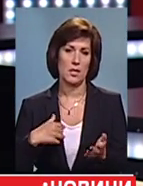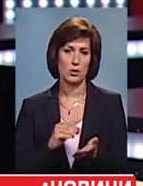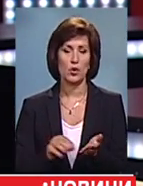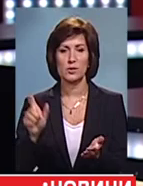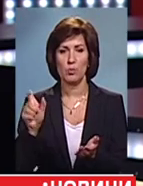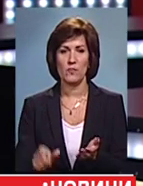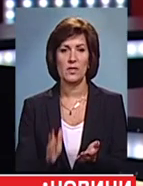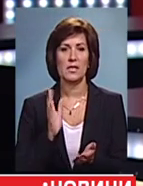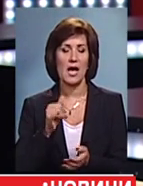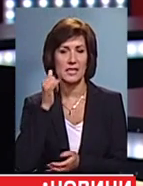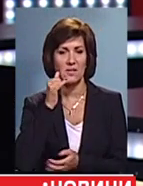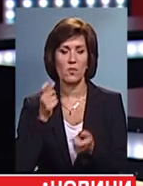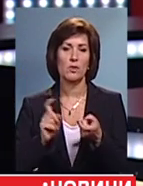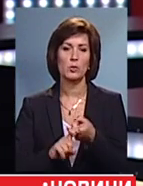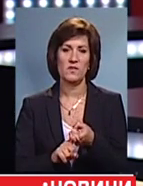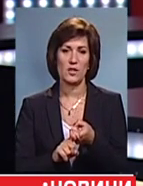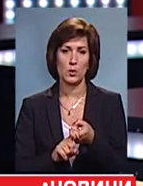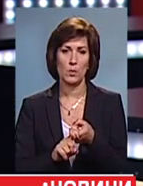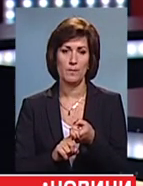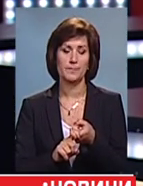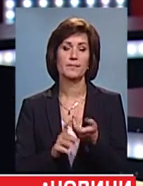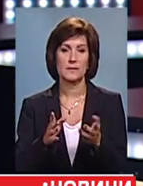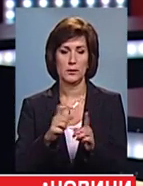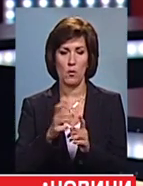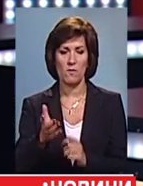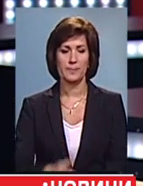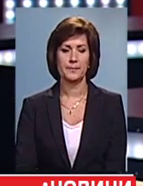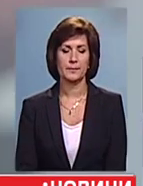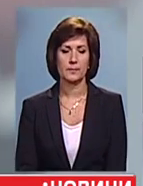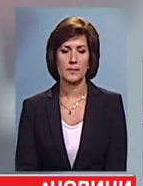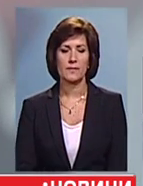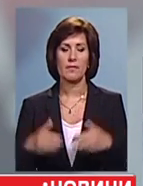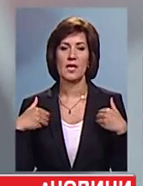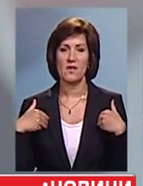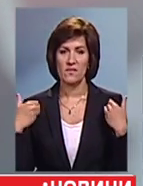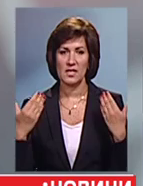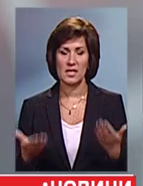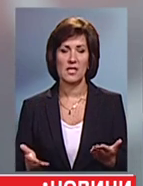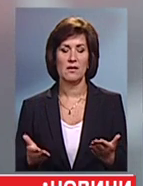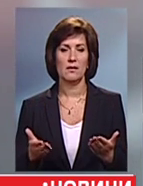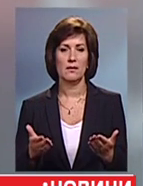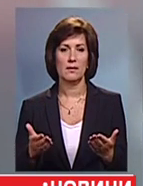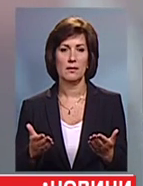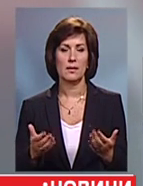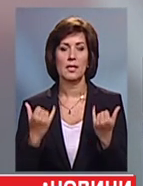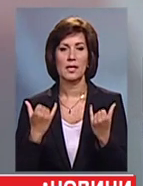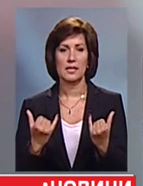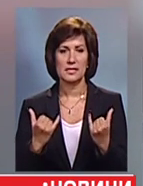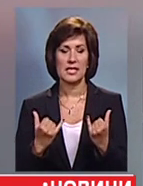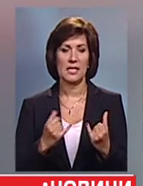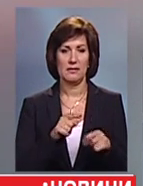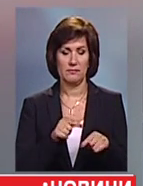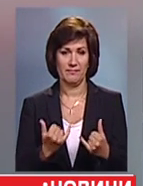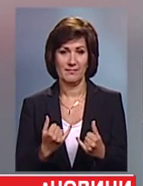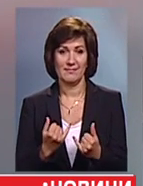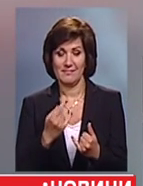Андрій Городицький. Він на телефонному зв'язку. Андрію, тобі слово. Вітаю, Валерію. Зараз з хвилини на